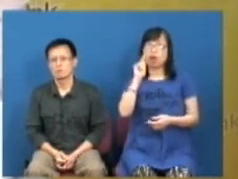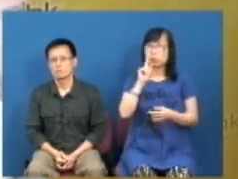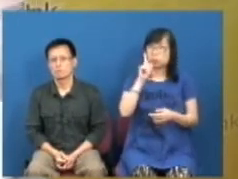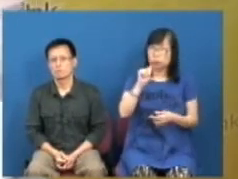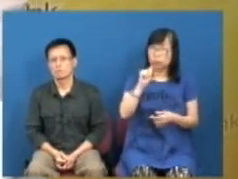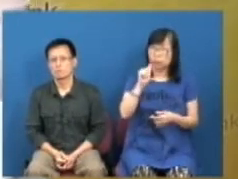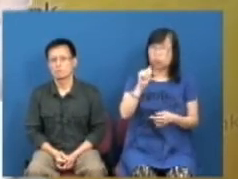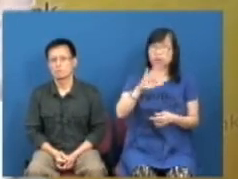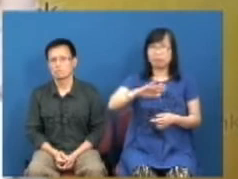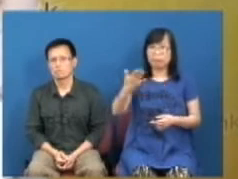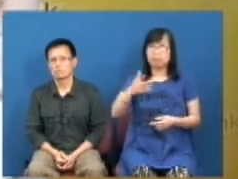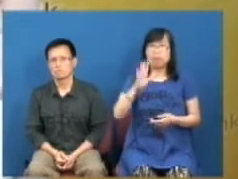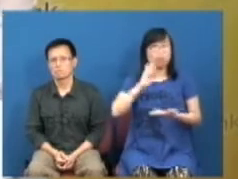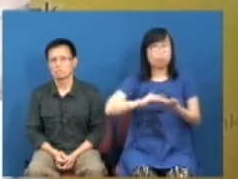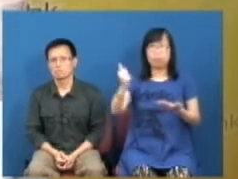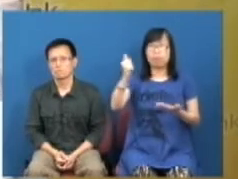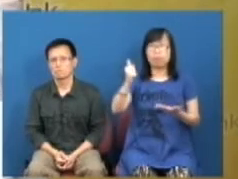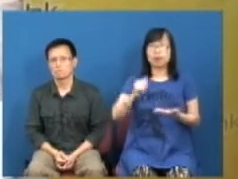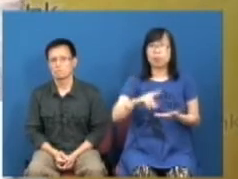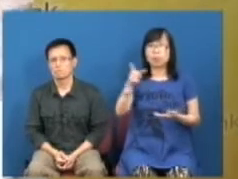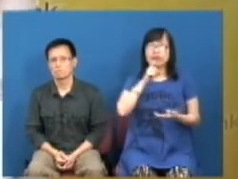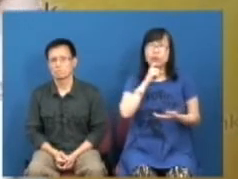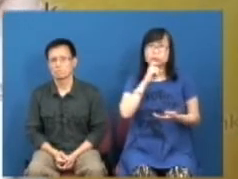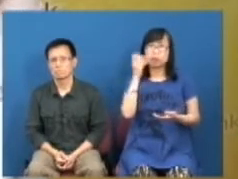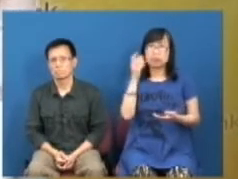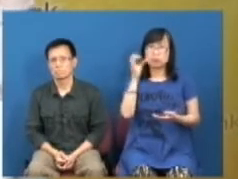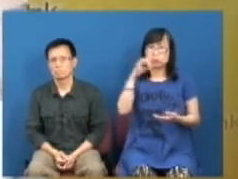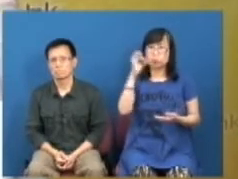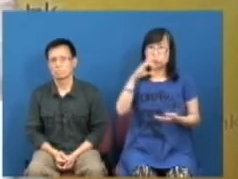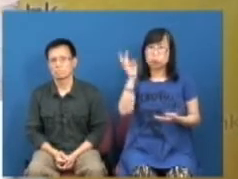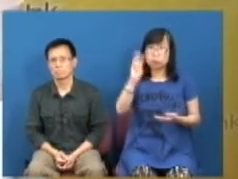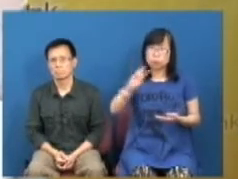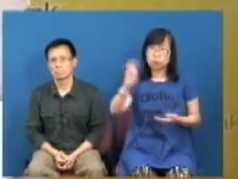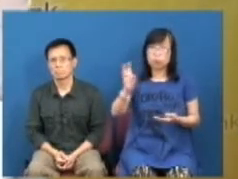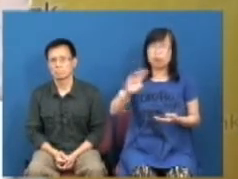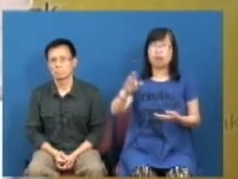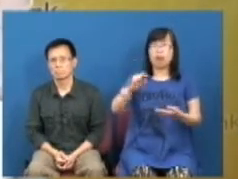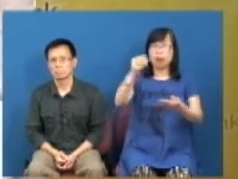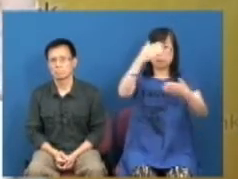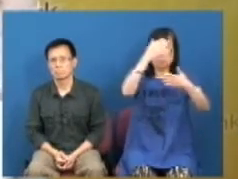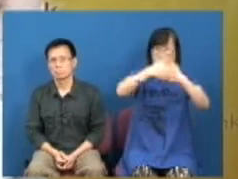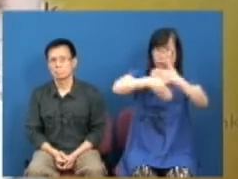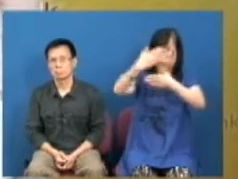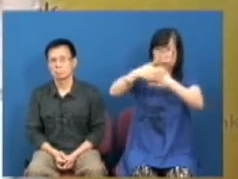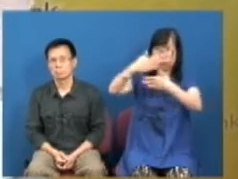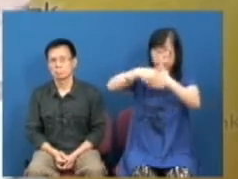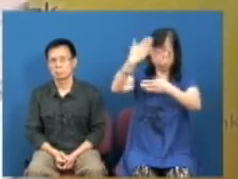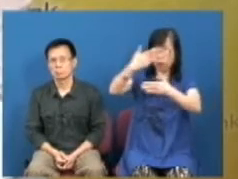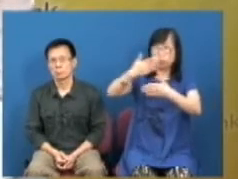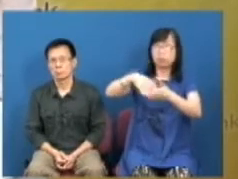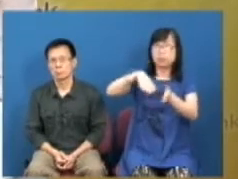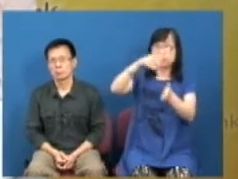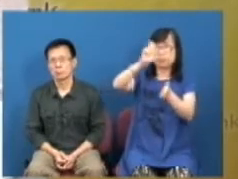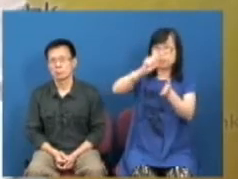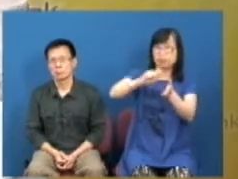嘅。佢哋係有一種特別嘅藥水咧，係要你個外牆磚點樣去慢慢洗嘅。如果你俾拆夠